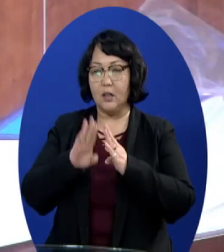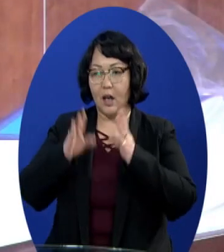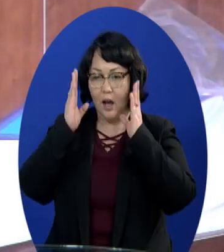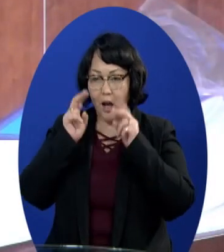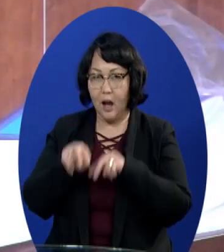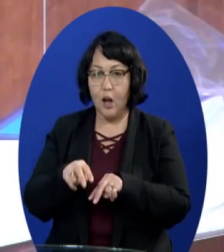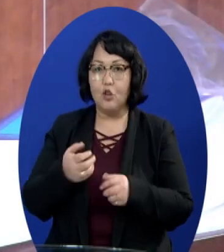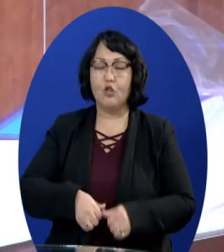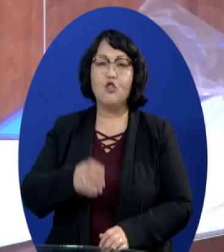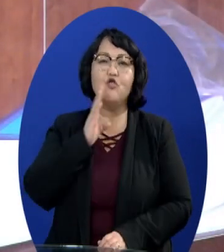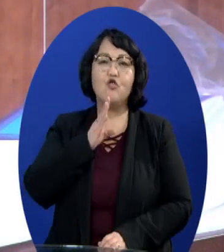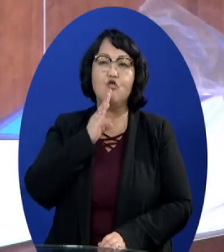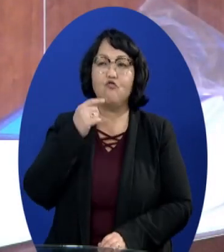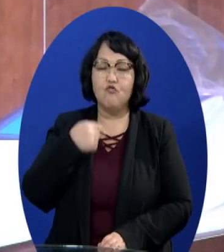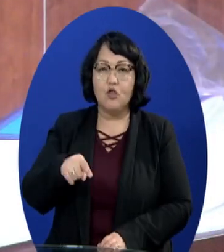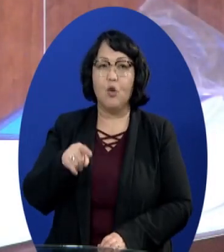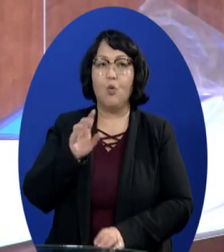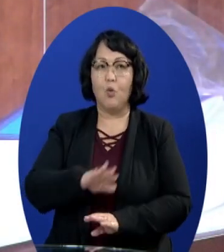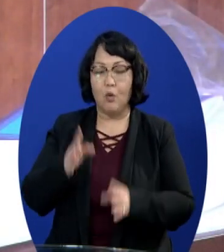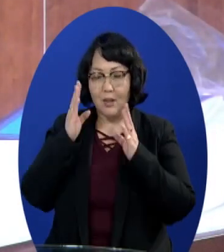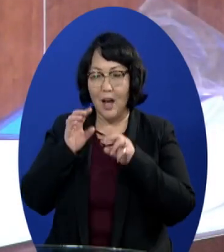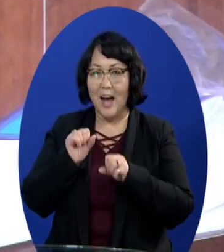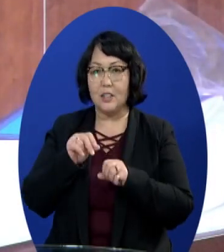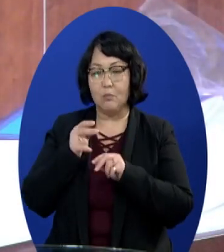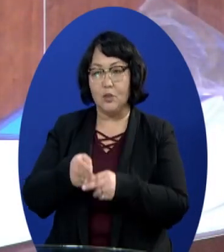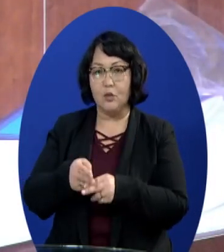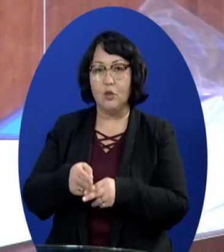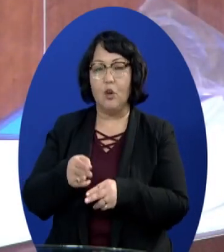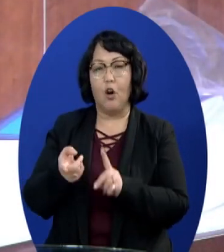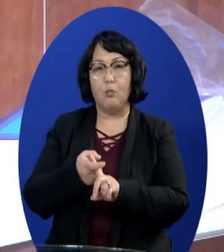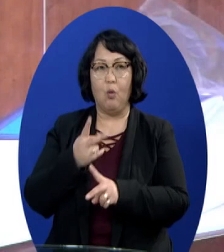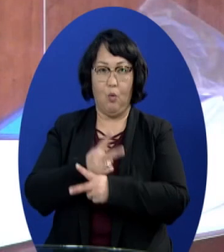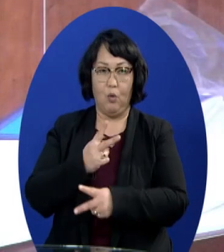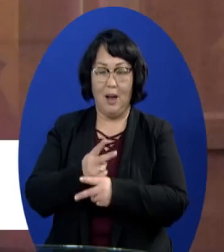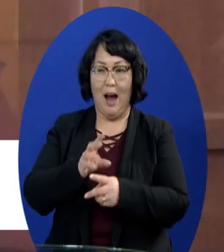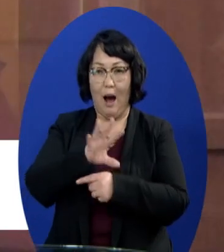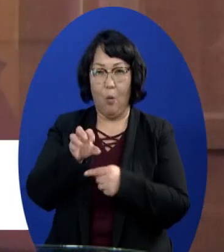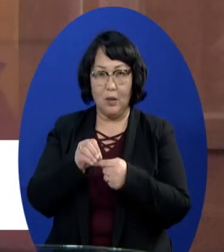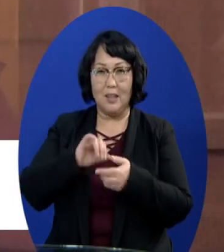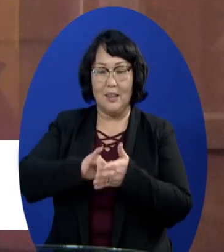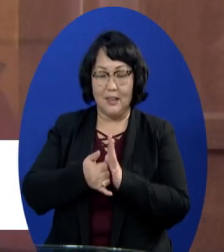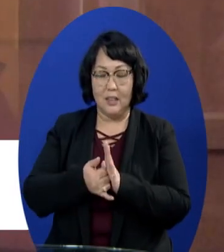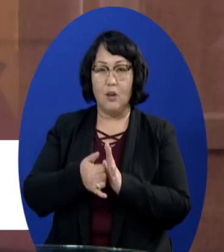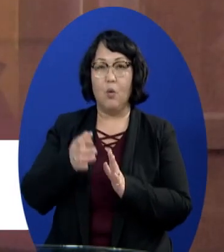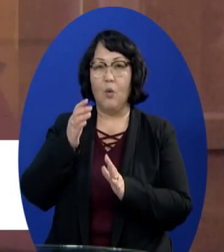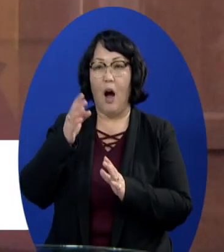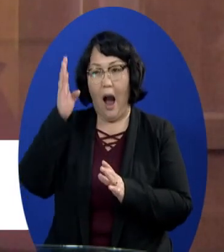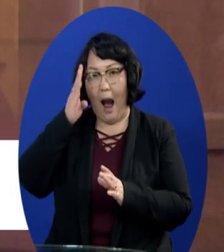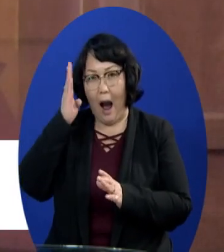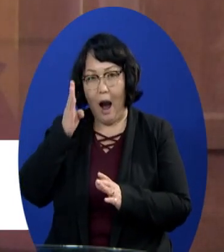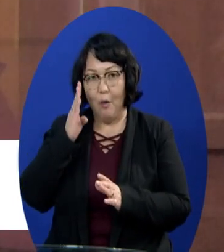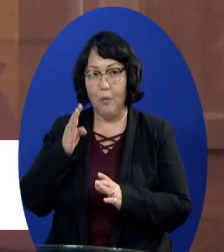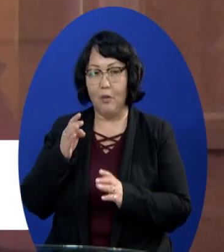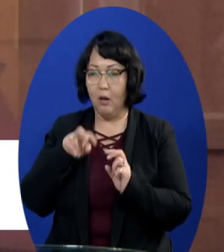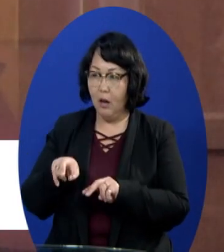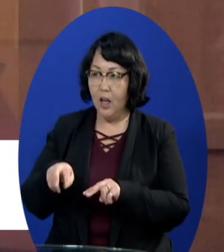зөвхөн төрүүлсэн ихэд хүүхэд асарсны дэтэмж олгохоор хуульчилсан нь агуулгын хувьд ижил нөхцөлд хүүхдтэй асарч байгаа эцэг дээрх